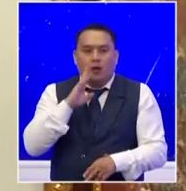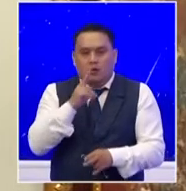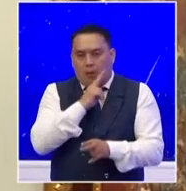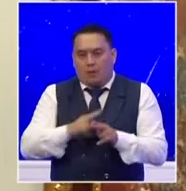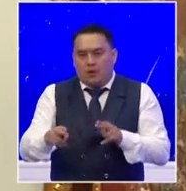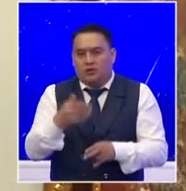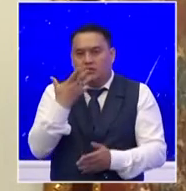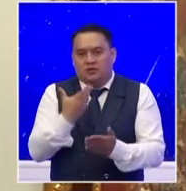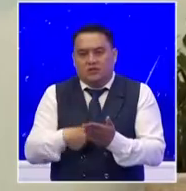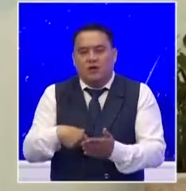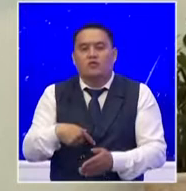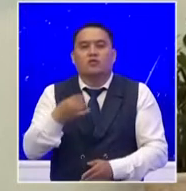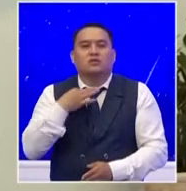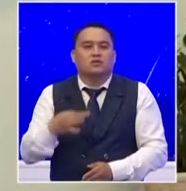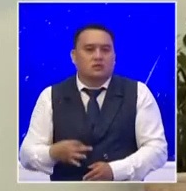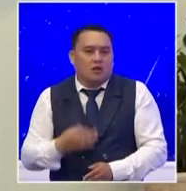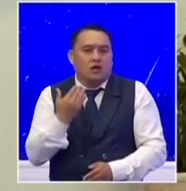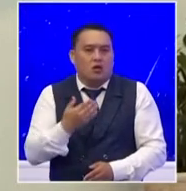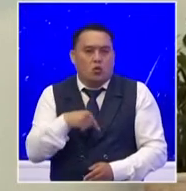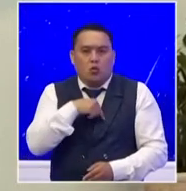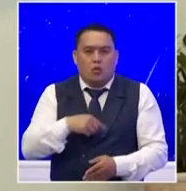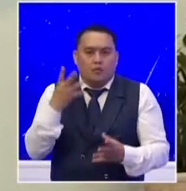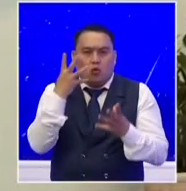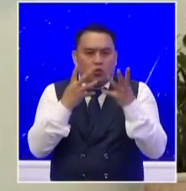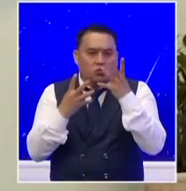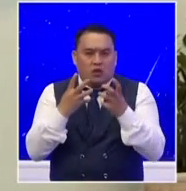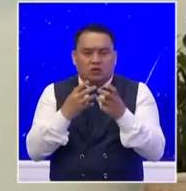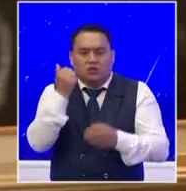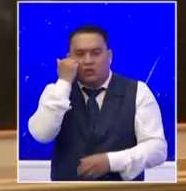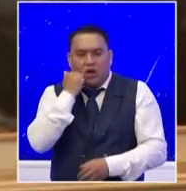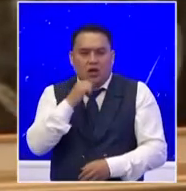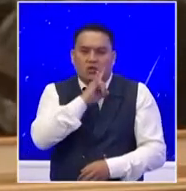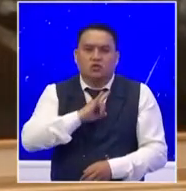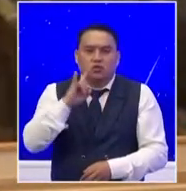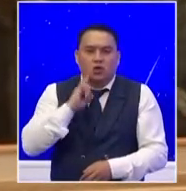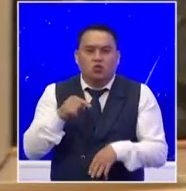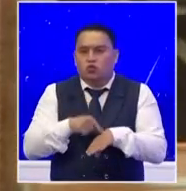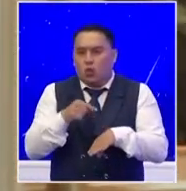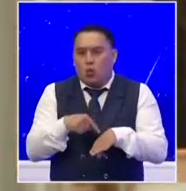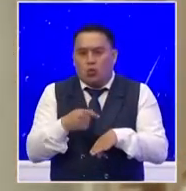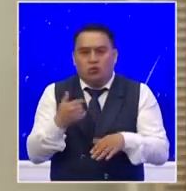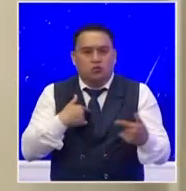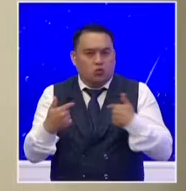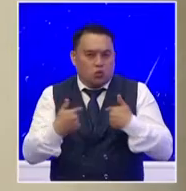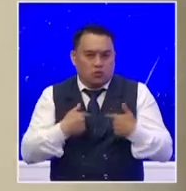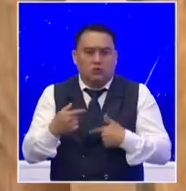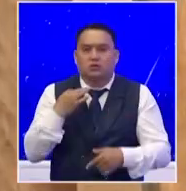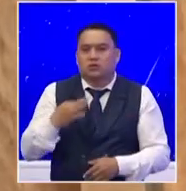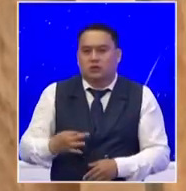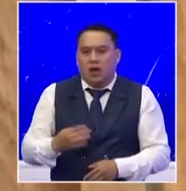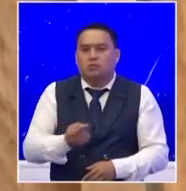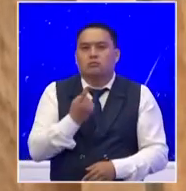на войне своего сына. Глядя на испещренное глубокими морщинами лицо пожилой женщины, начинаешь чувствовать ее тоску по сыну. Так